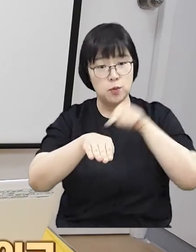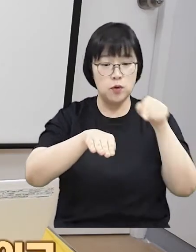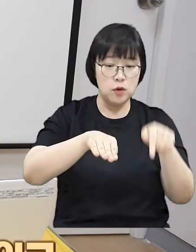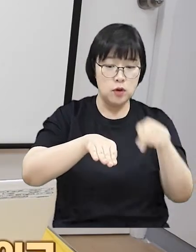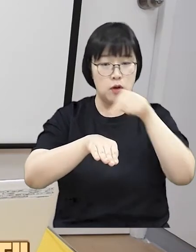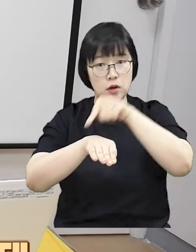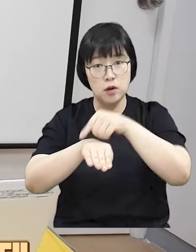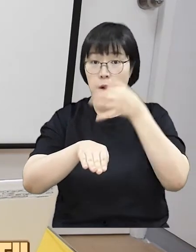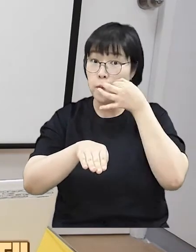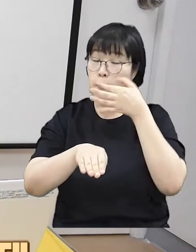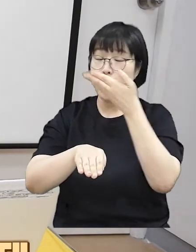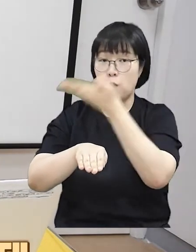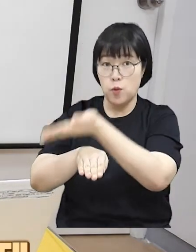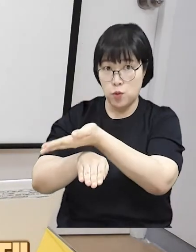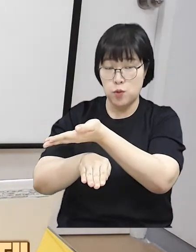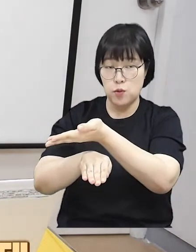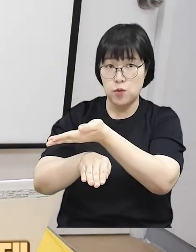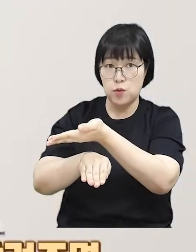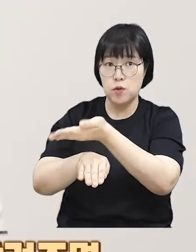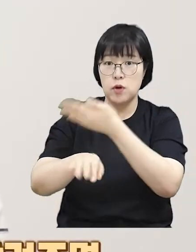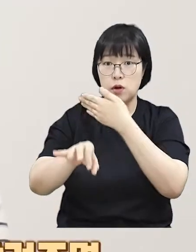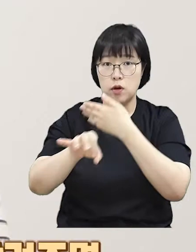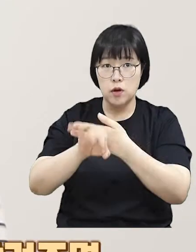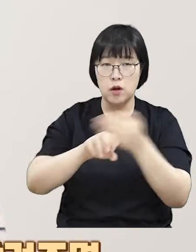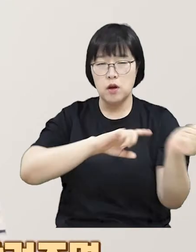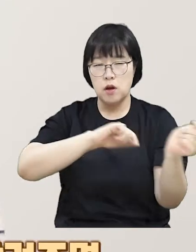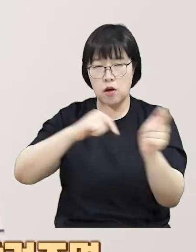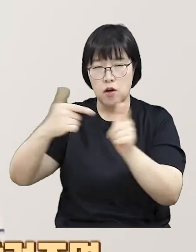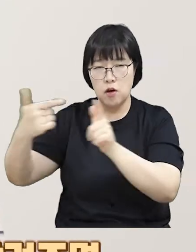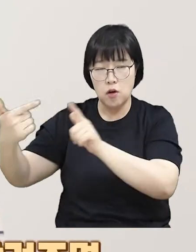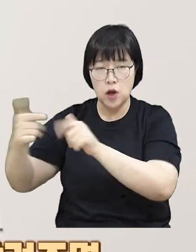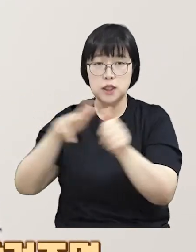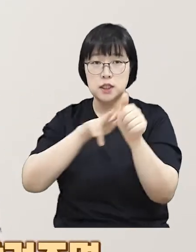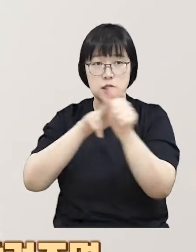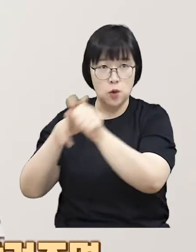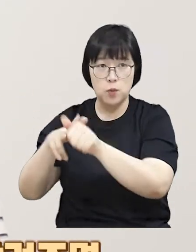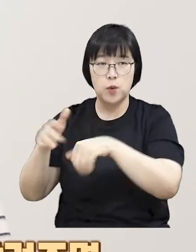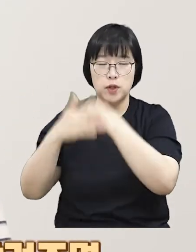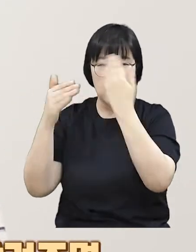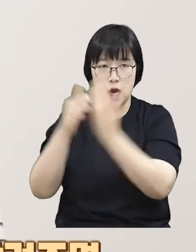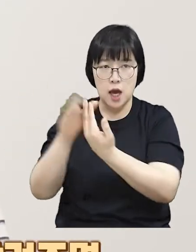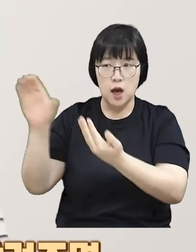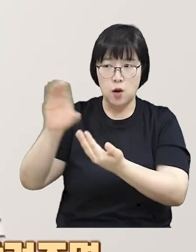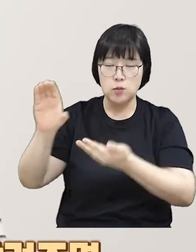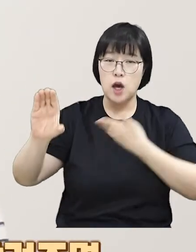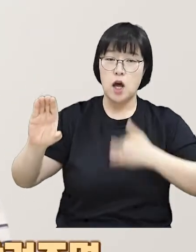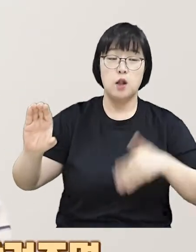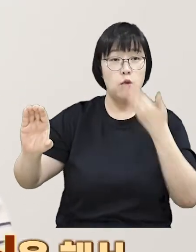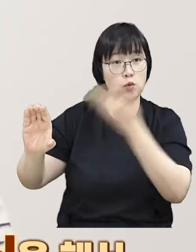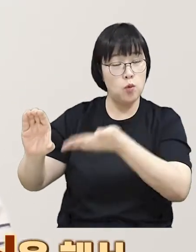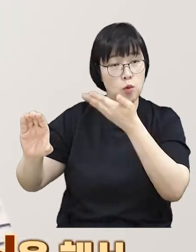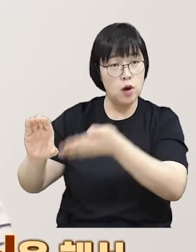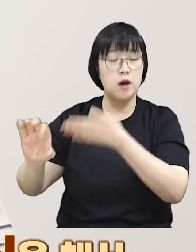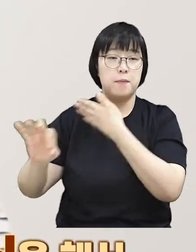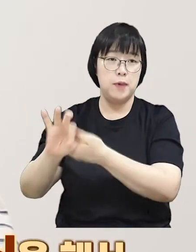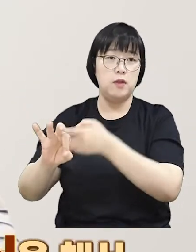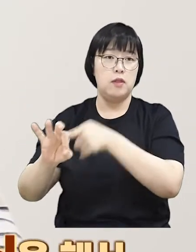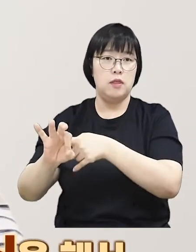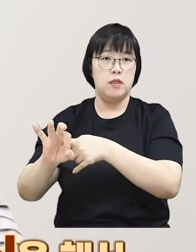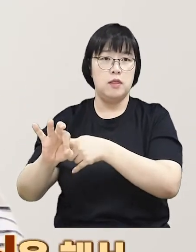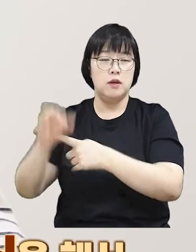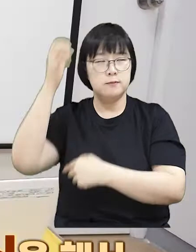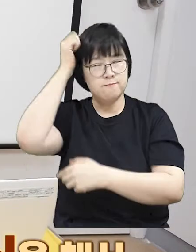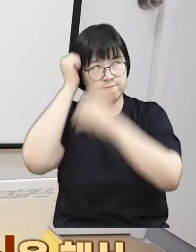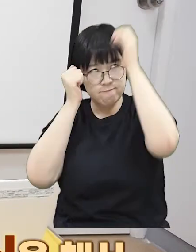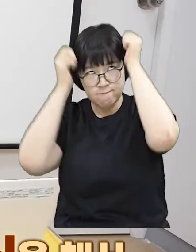있고 앞모습도 있고 이런 여러 가지 모습이 있을 텐데 그런 많은 정보들을 컴퓨터한테 알려주면 컴퓨터는 그걸